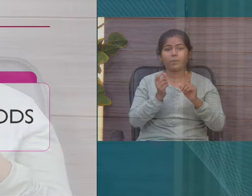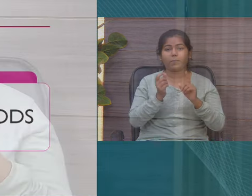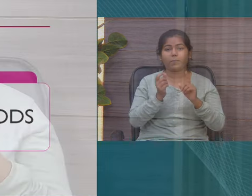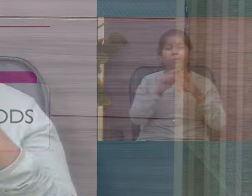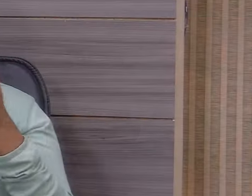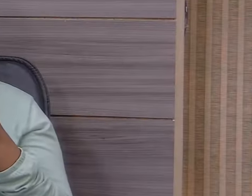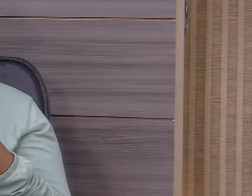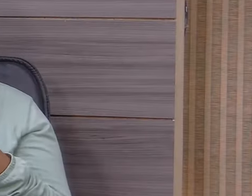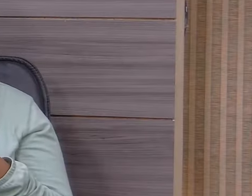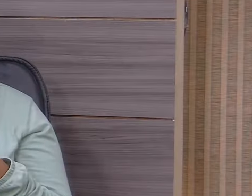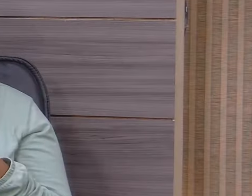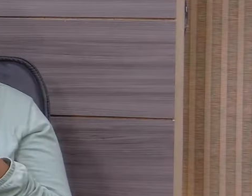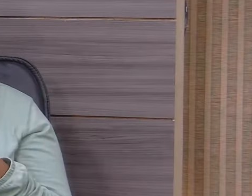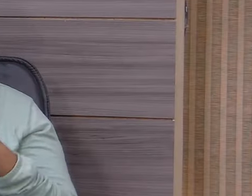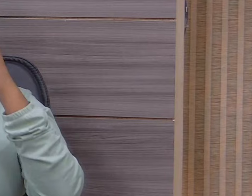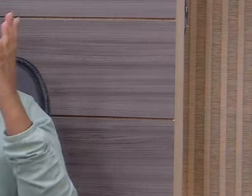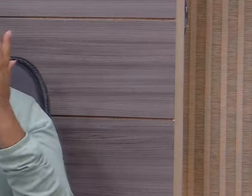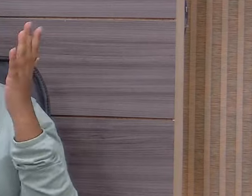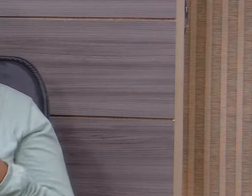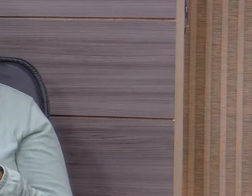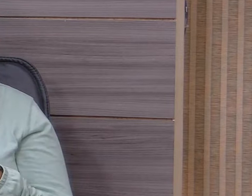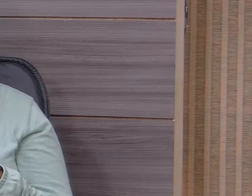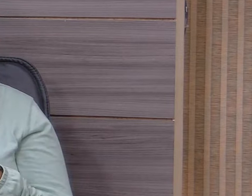पीरियोडिक टेबल पहला शब्द,